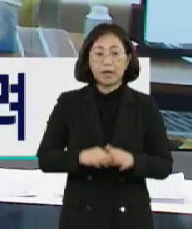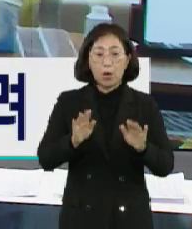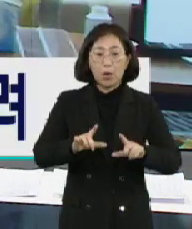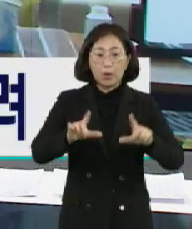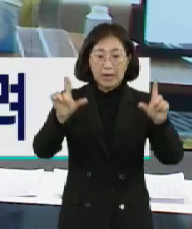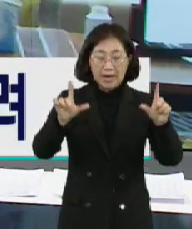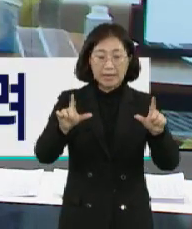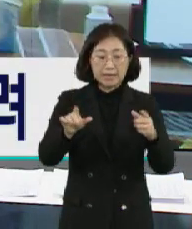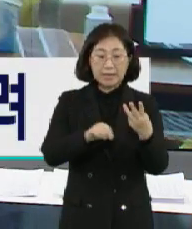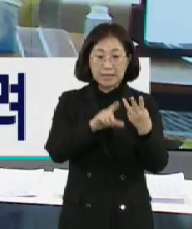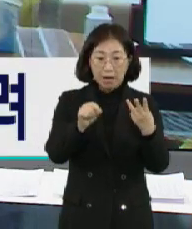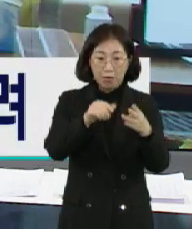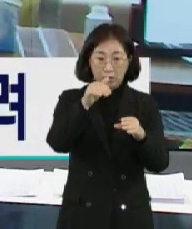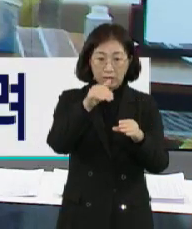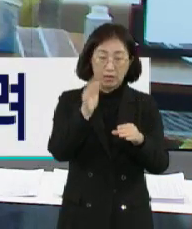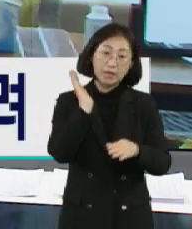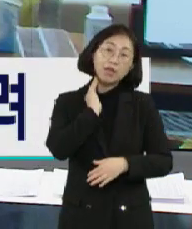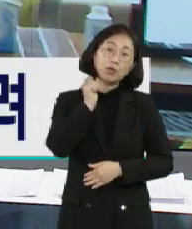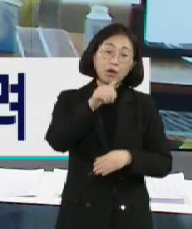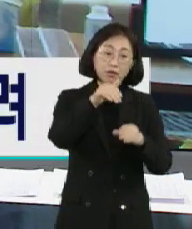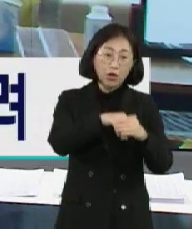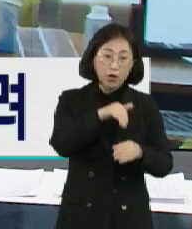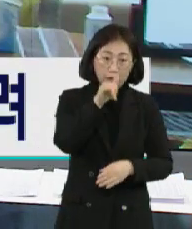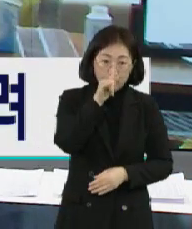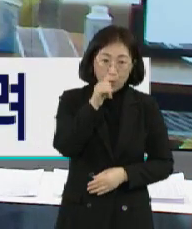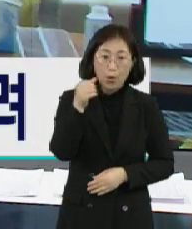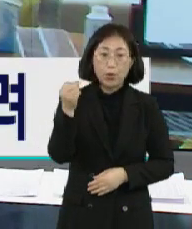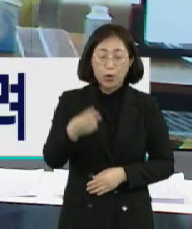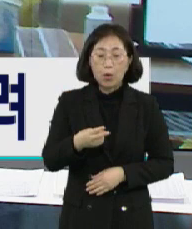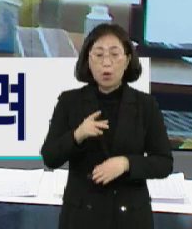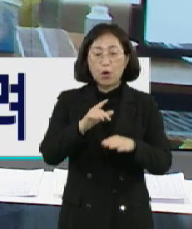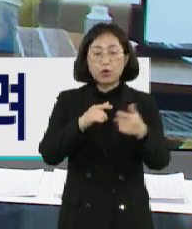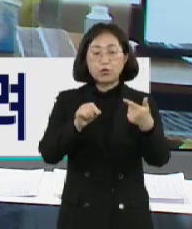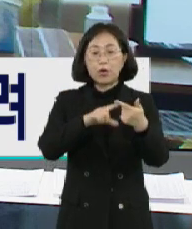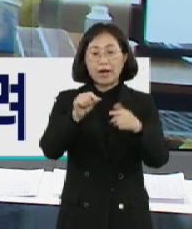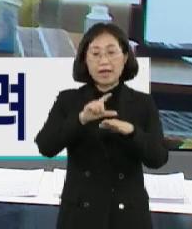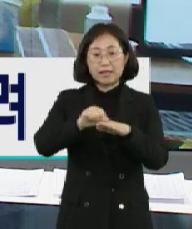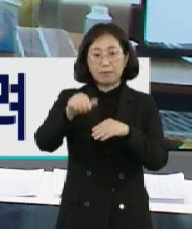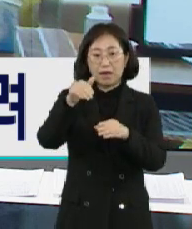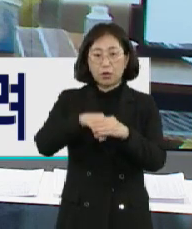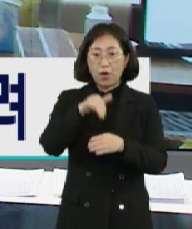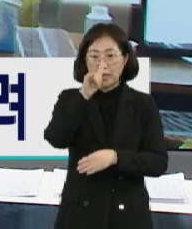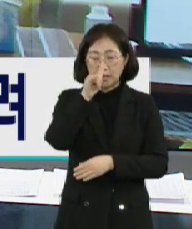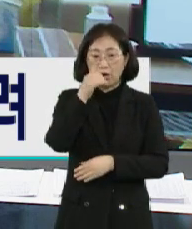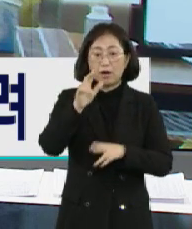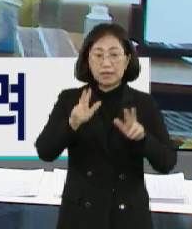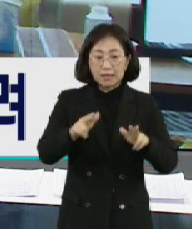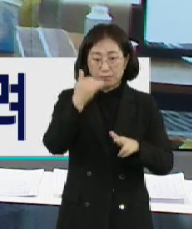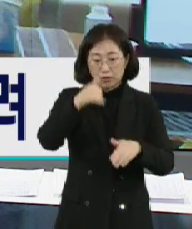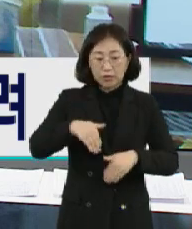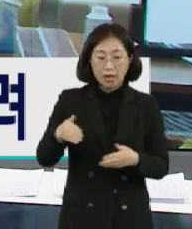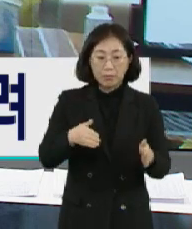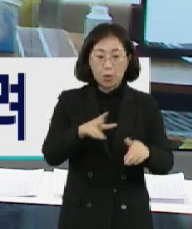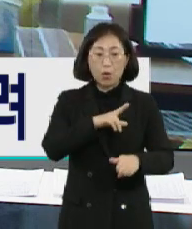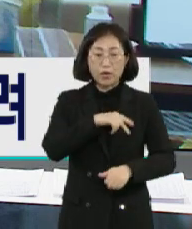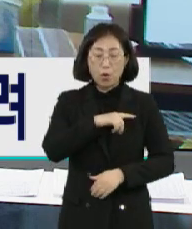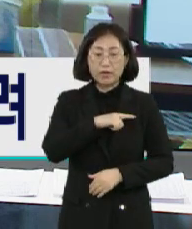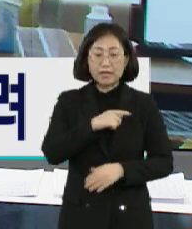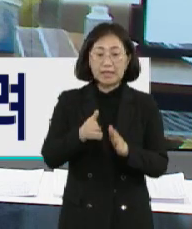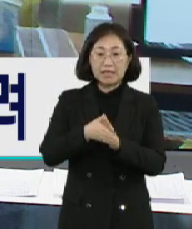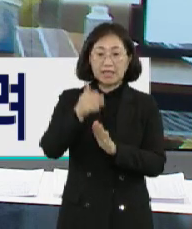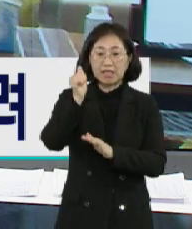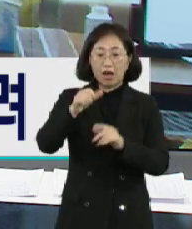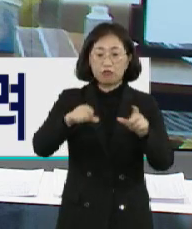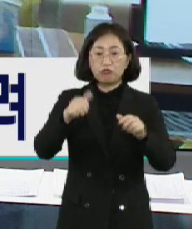올해는 3월 대선도 있지만 6월에는 지방선거도 치러지는데요. 현직 충남도의원들이 시장군수 선거 전에